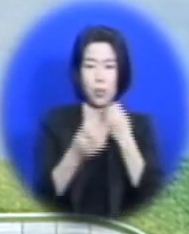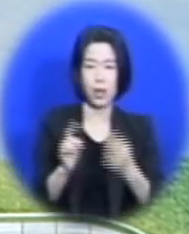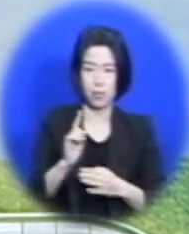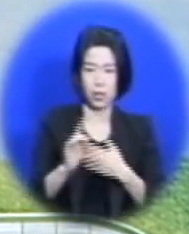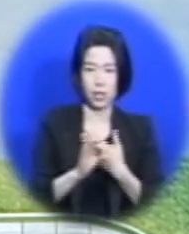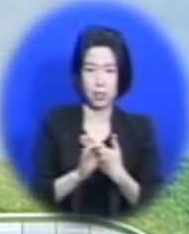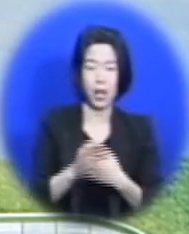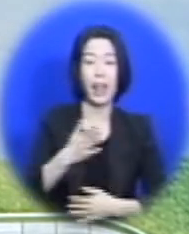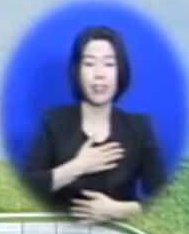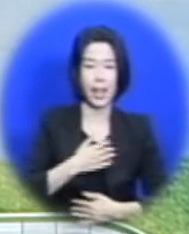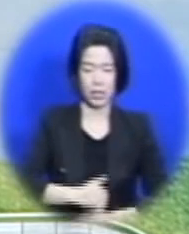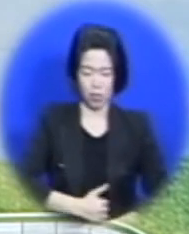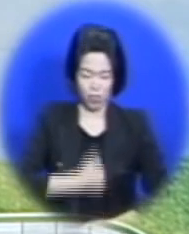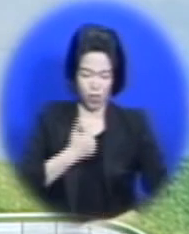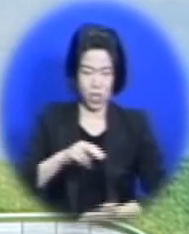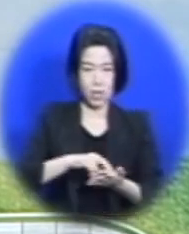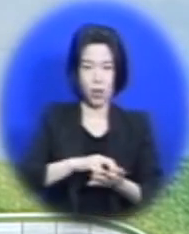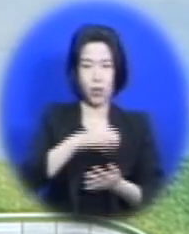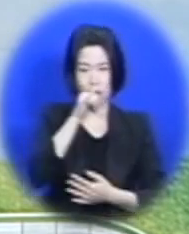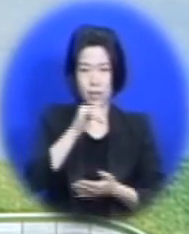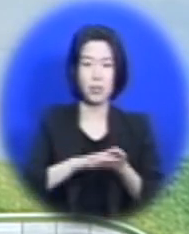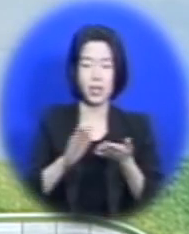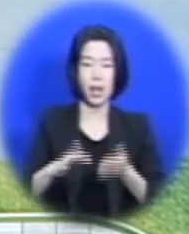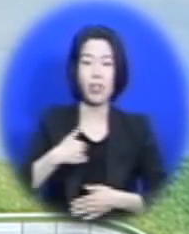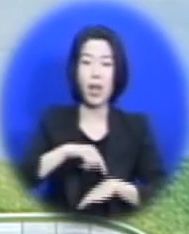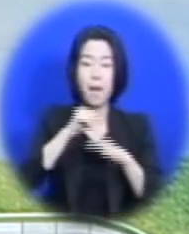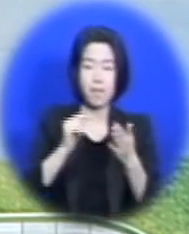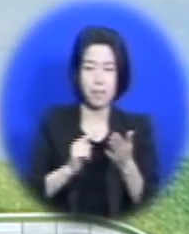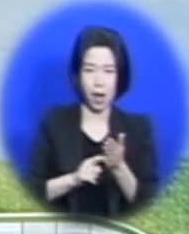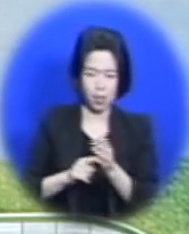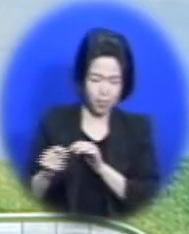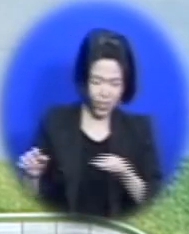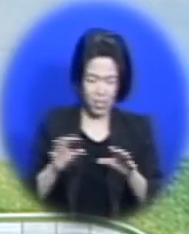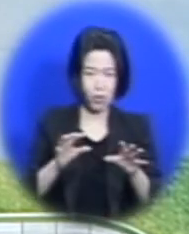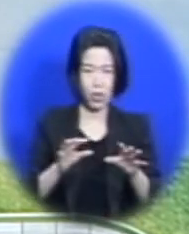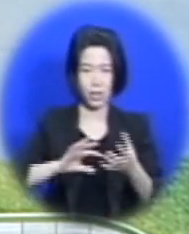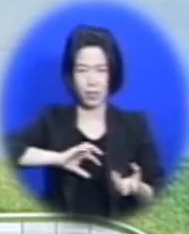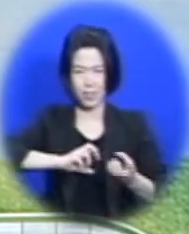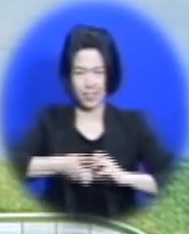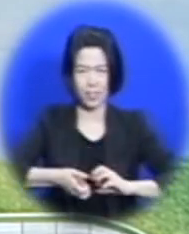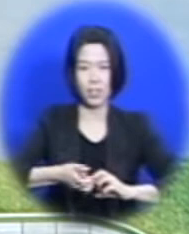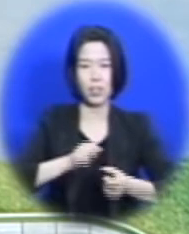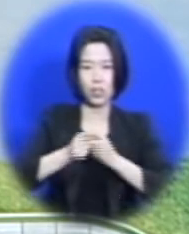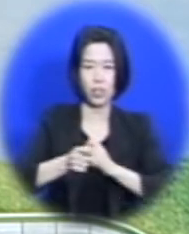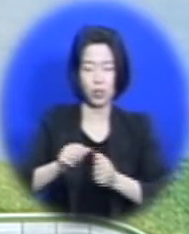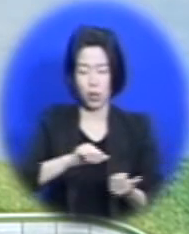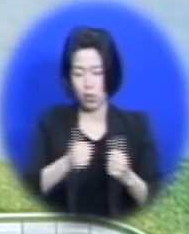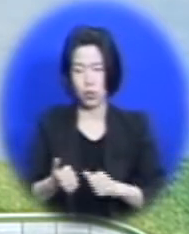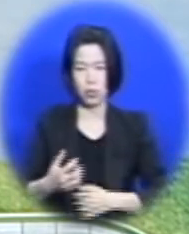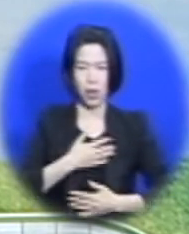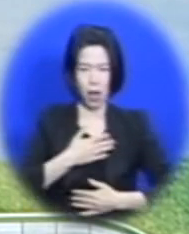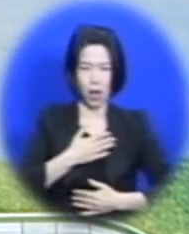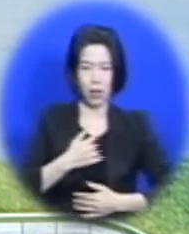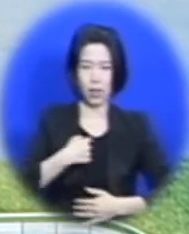합니다. 나는 분노에 떨고 있습니다. 내 마음은 진통하듯 뒤틀려 찢기고 죽음의 공포가